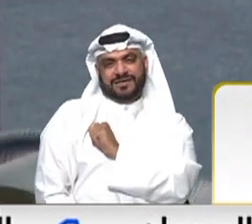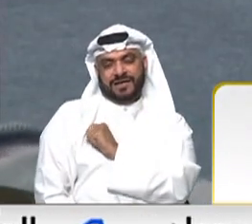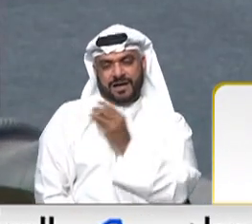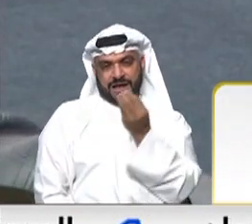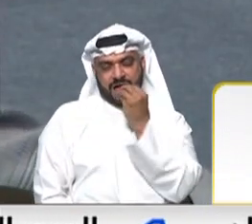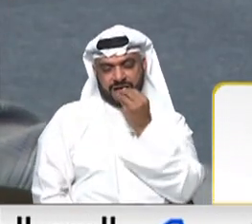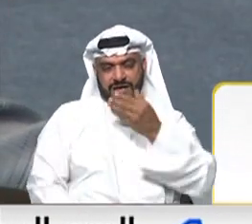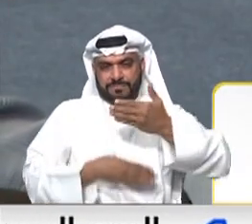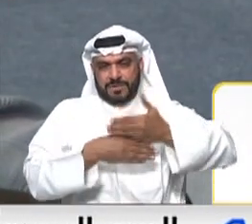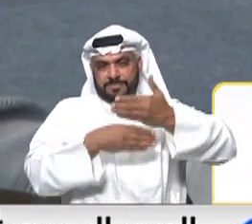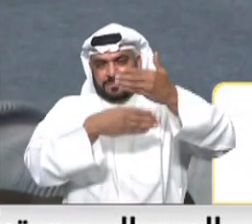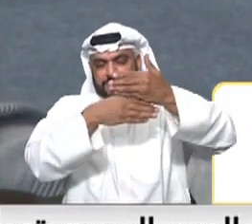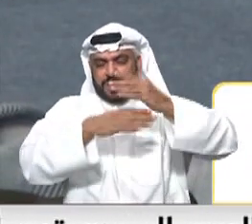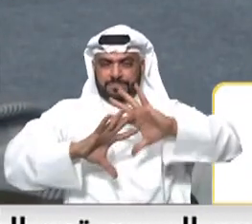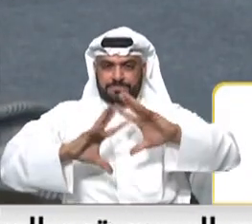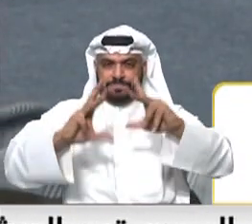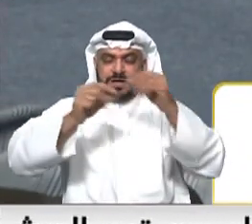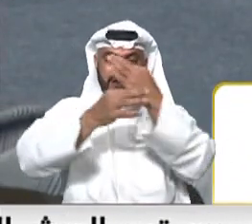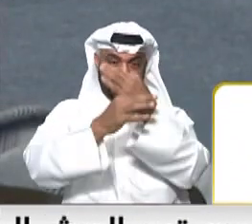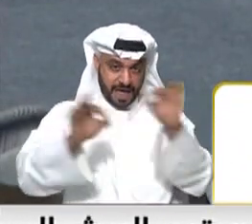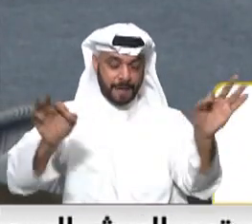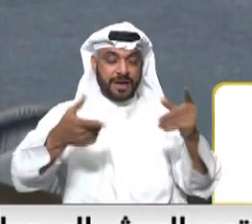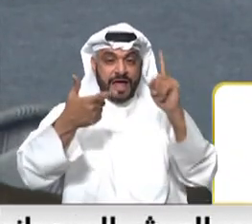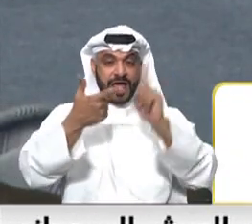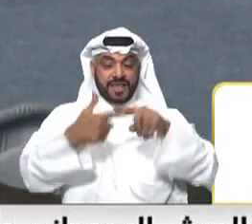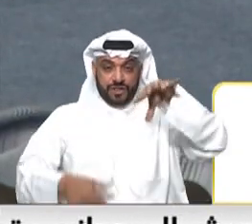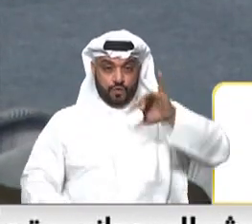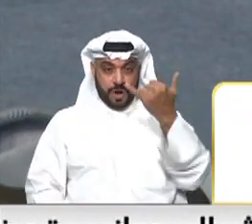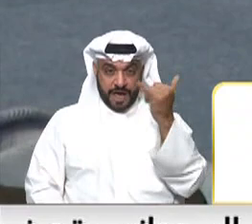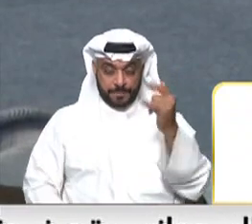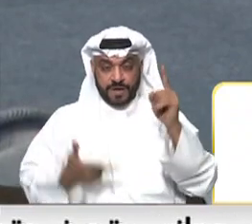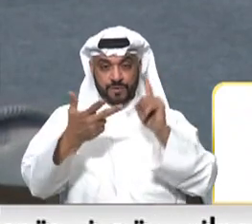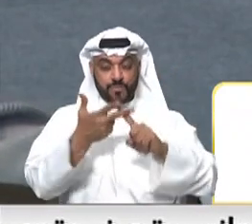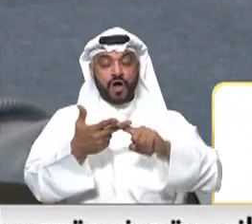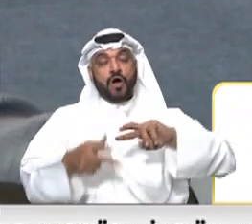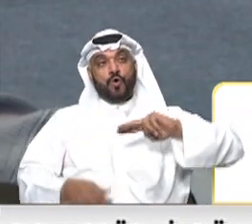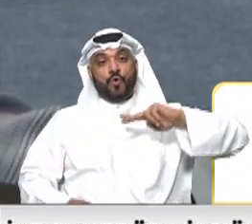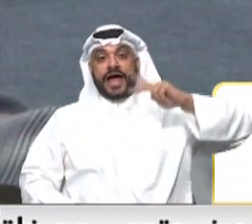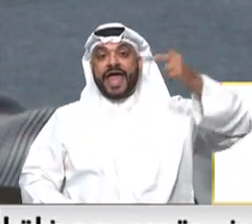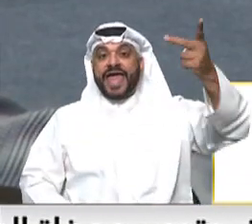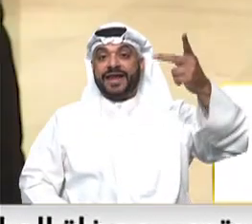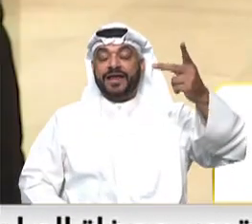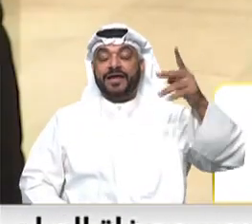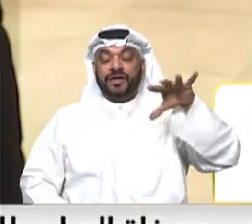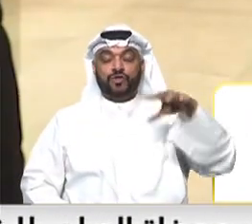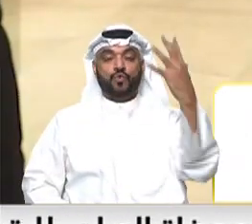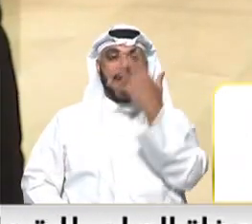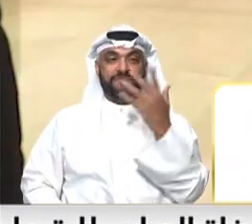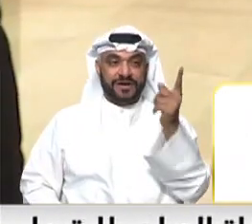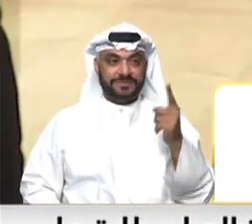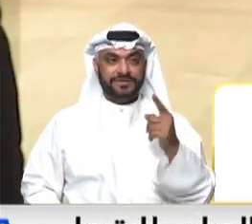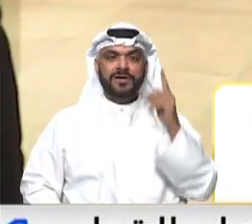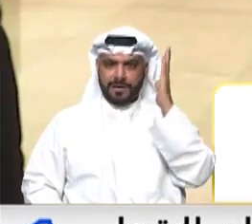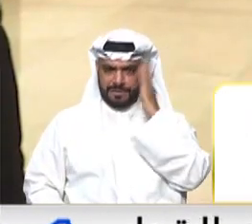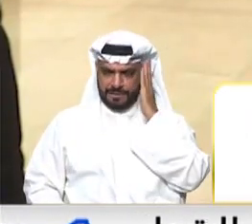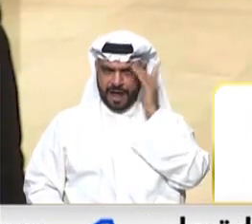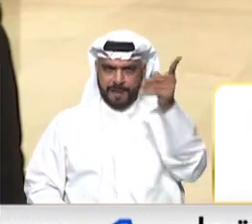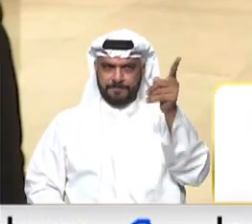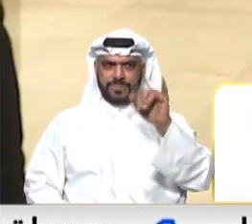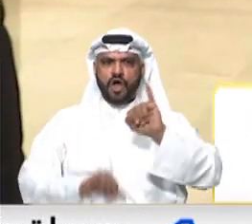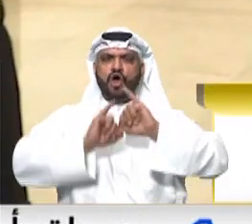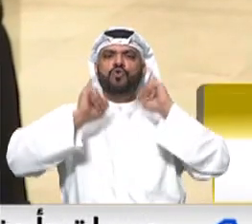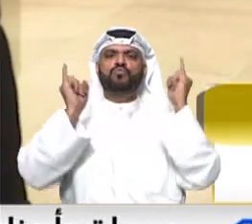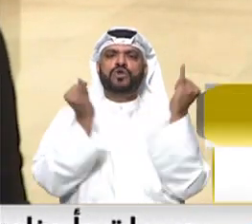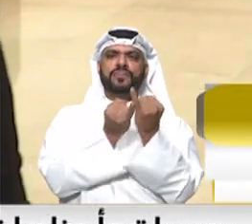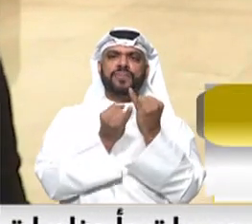دول ليست فقط عربية، تشمل دول أخرى مثل ما ذكرت اليوم الصندوق الكويتي. كل المنظمات والهيئات العربية